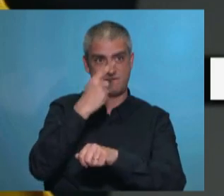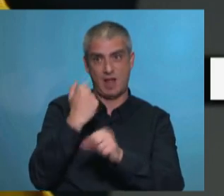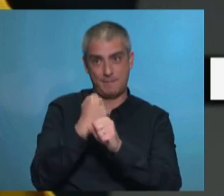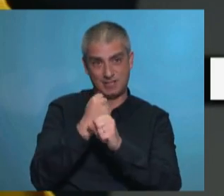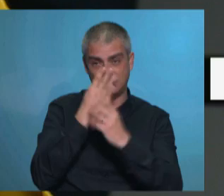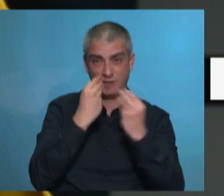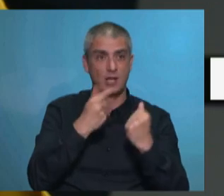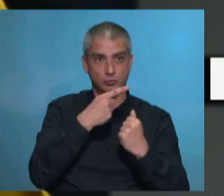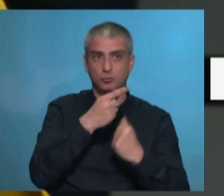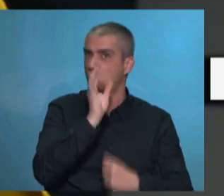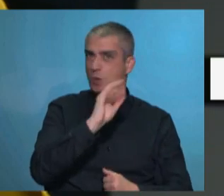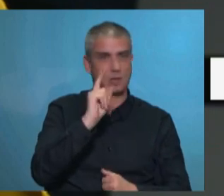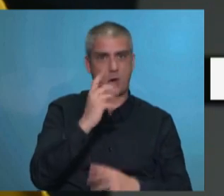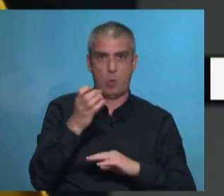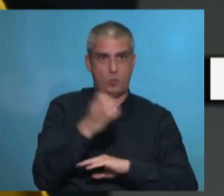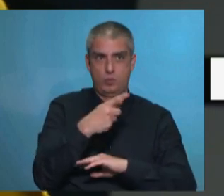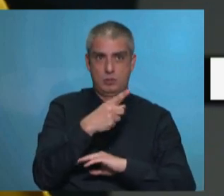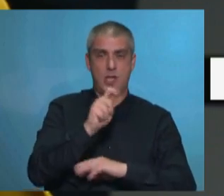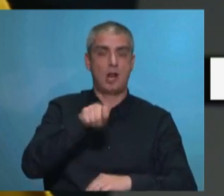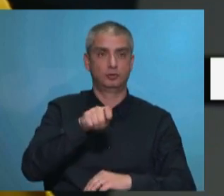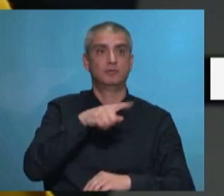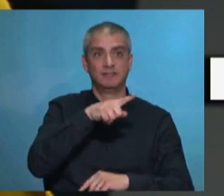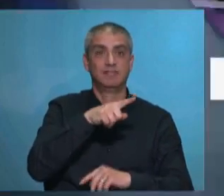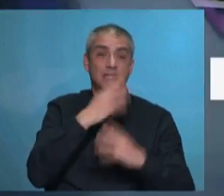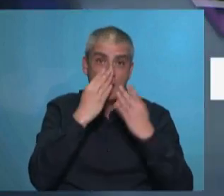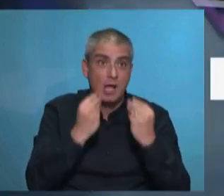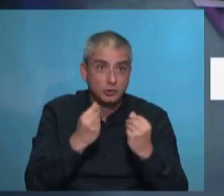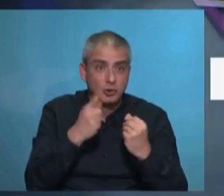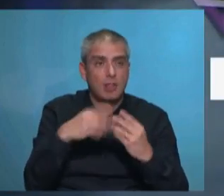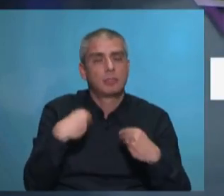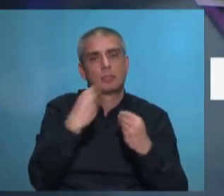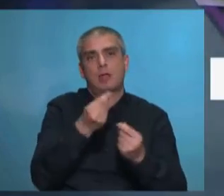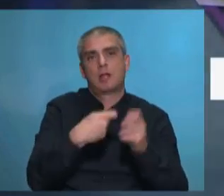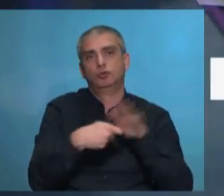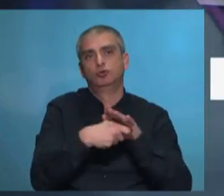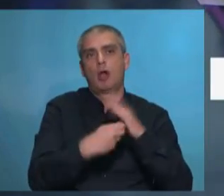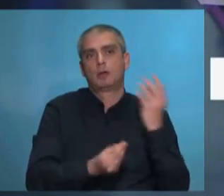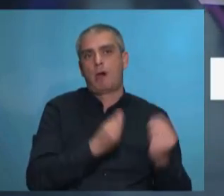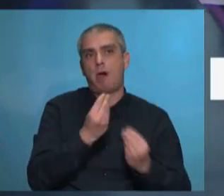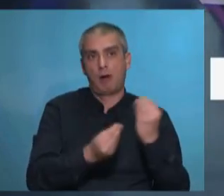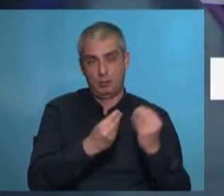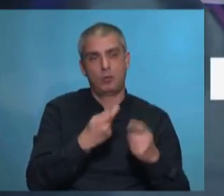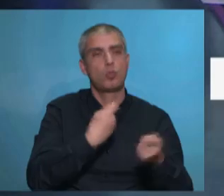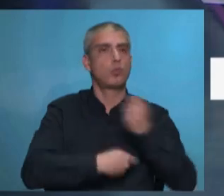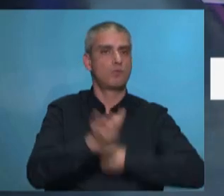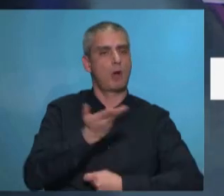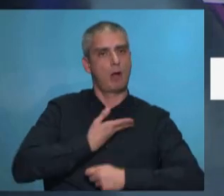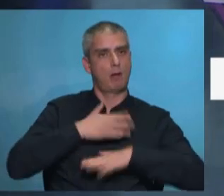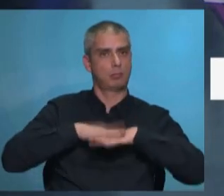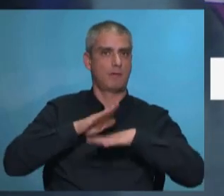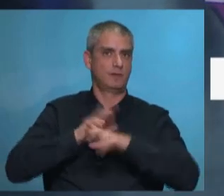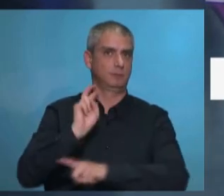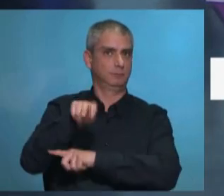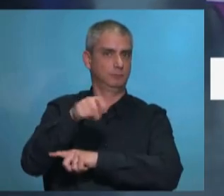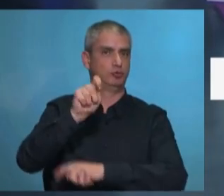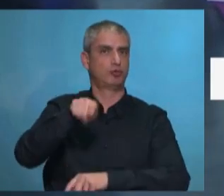והחשדות עדיין לא מונתה לשופטת, והיא על פי החשד נתנה לו את אותו שוחד מיני בתמורה לקידום המינוי שלה